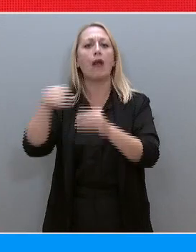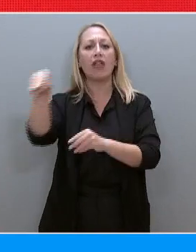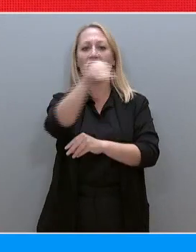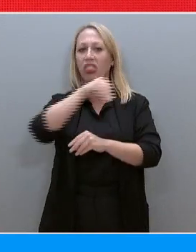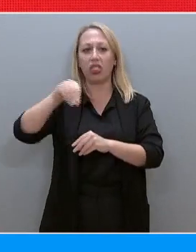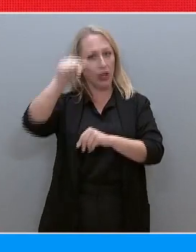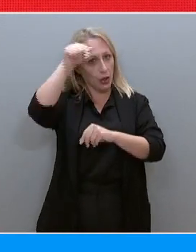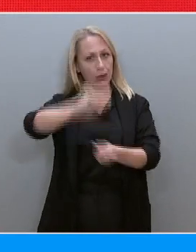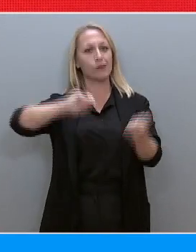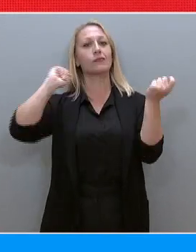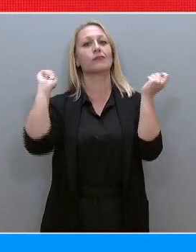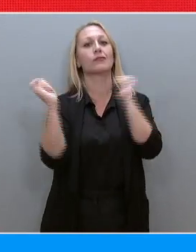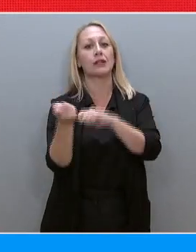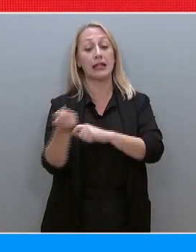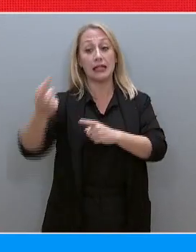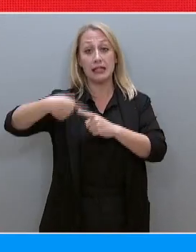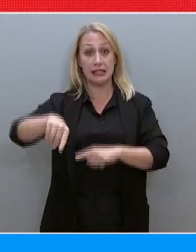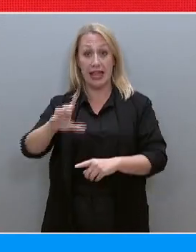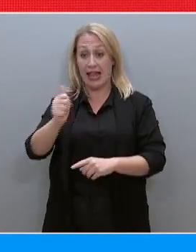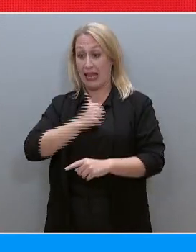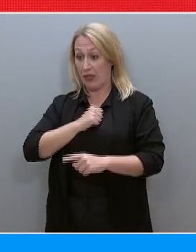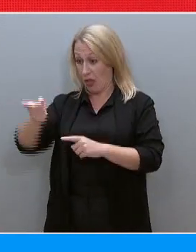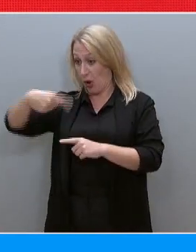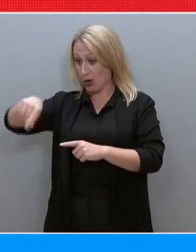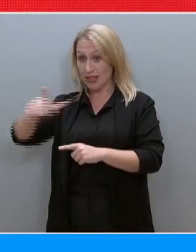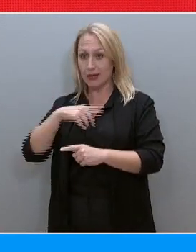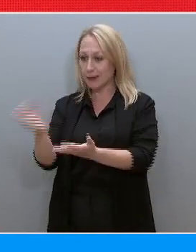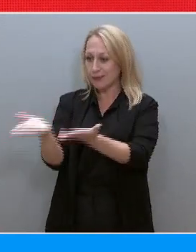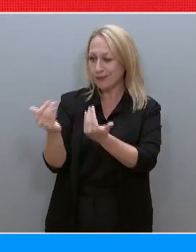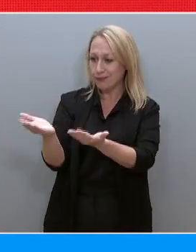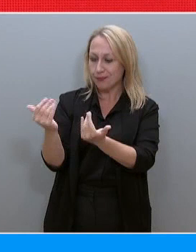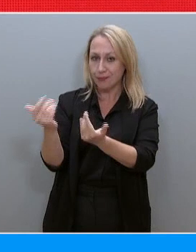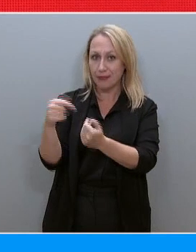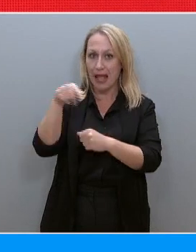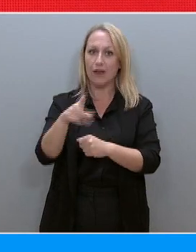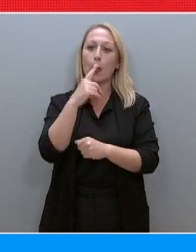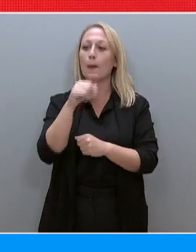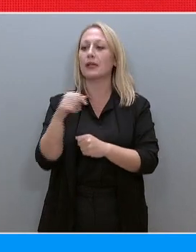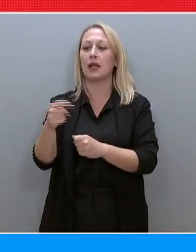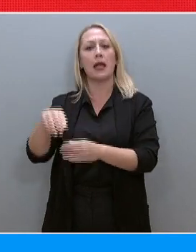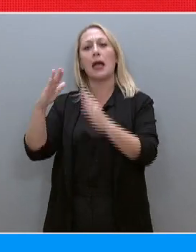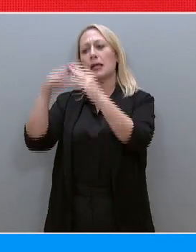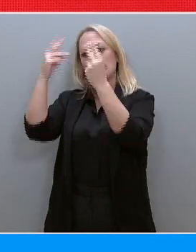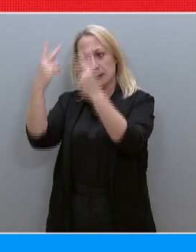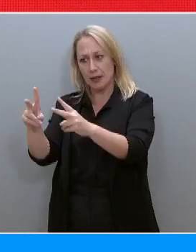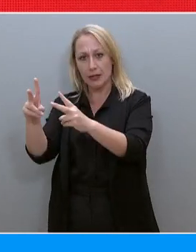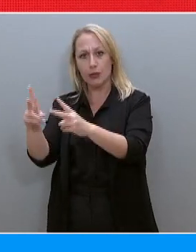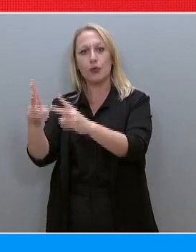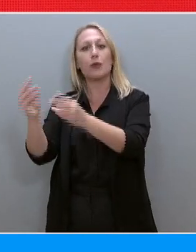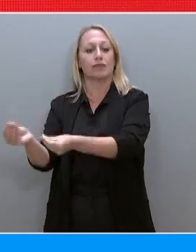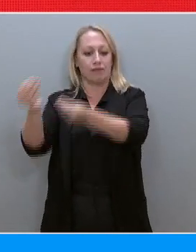παροχή κινήτρων σε ιδιώτες να δώσουν στην τράπεζα στέγη στο σπίτι τους προς ενοικίαση και